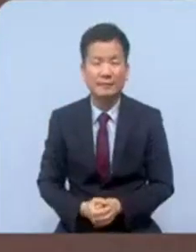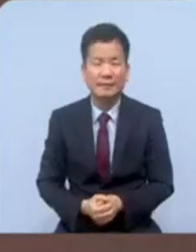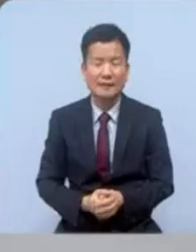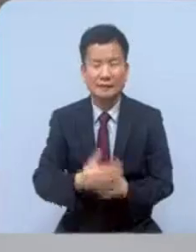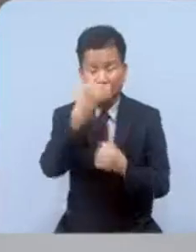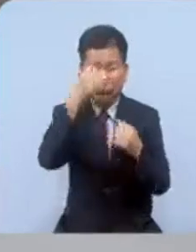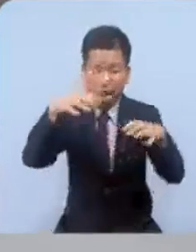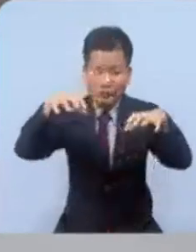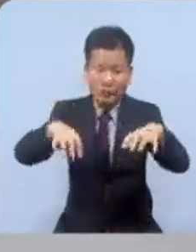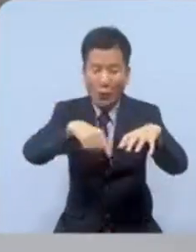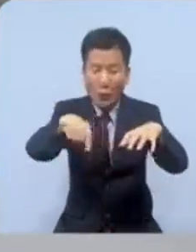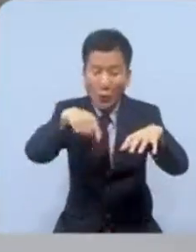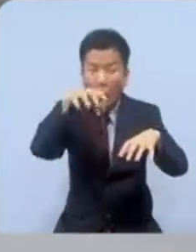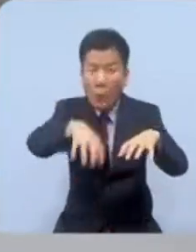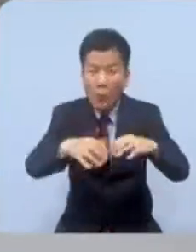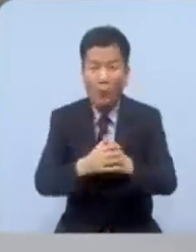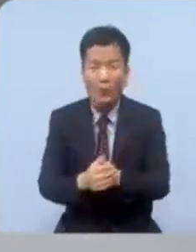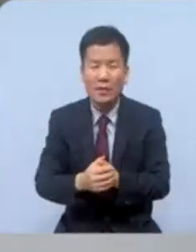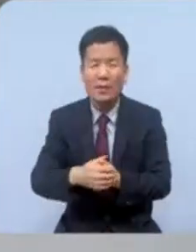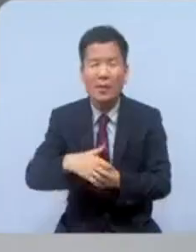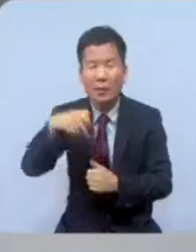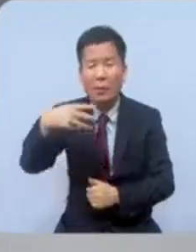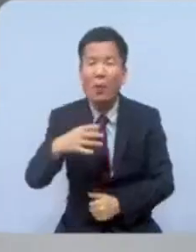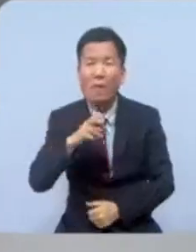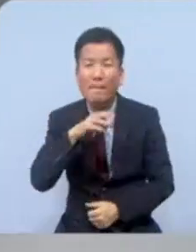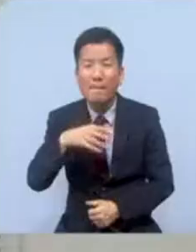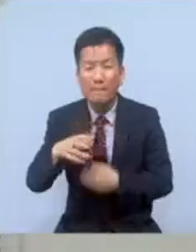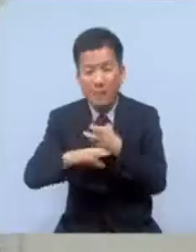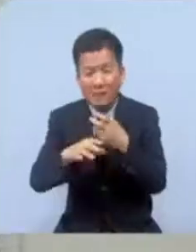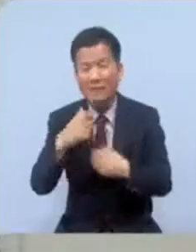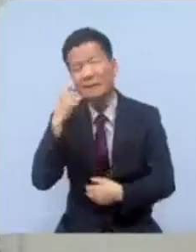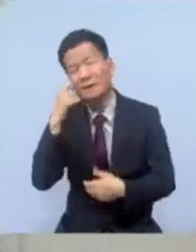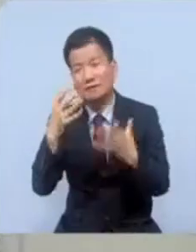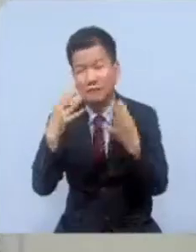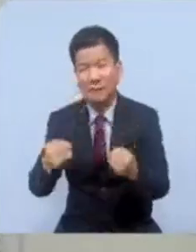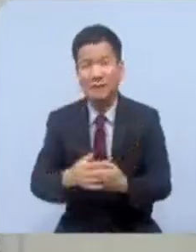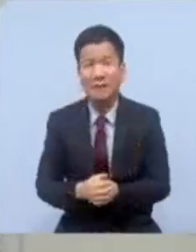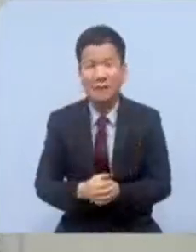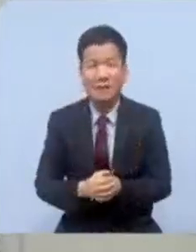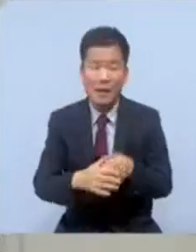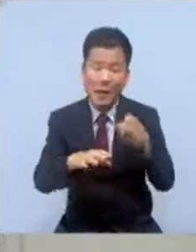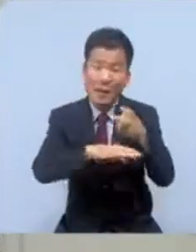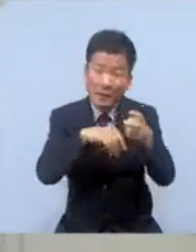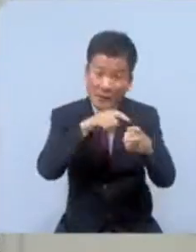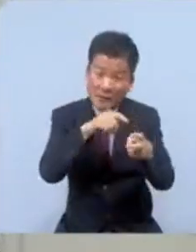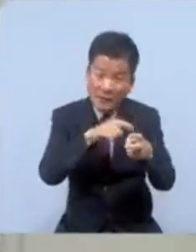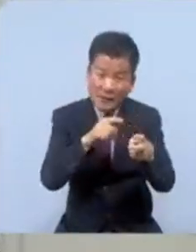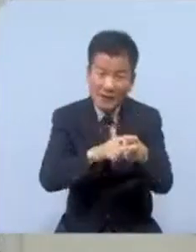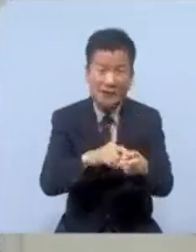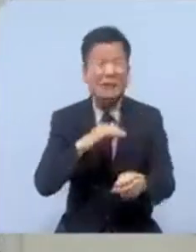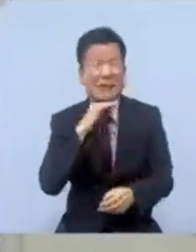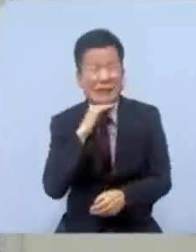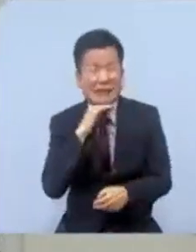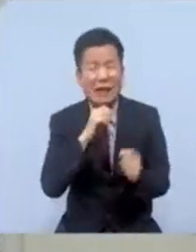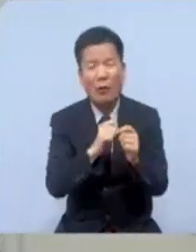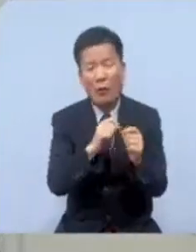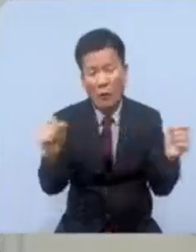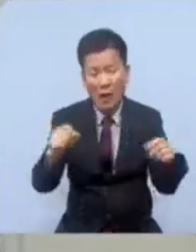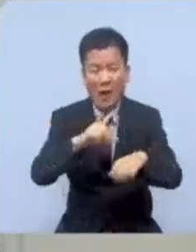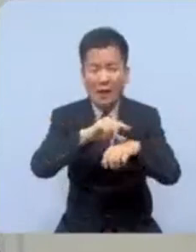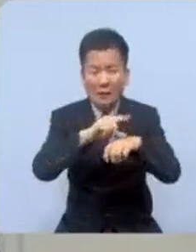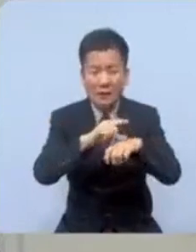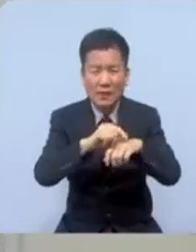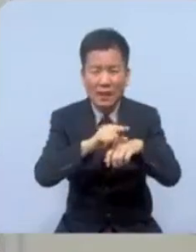겹쳐있는 충북 혁신도시에서도 콜버스는 인기입니다. 기존의 버스는 배차 간격도 넓고 이제 배차